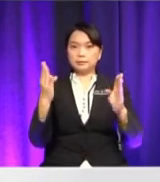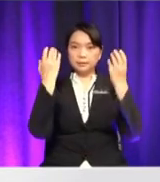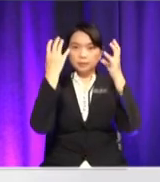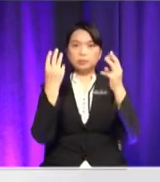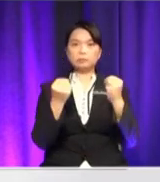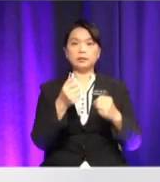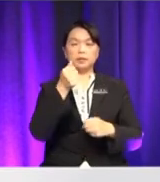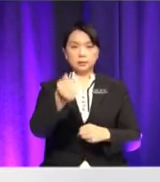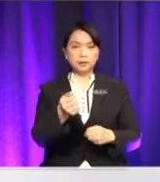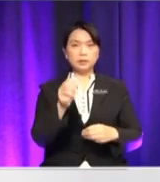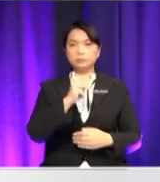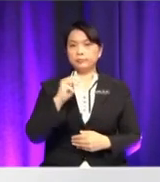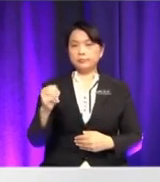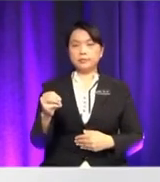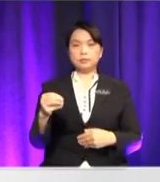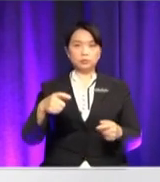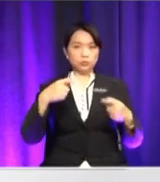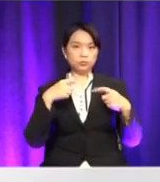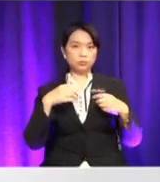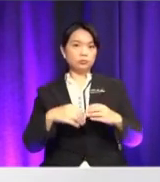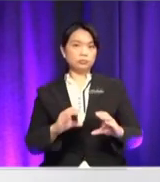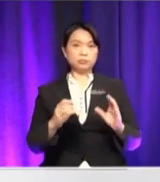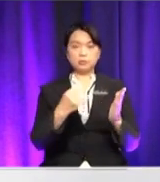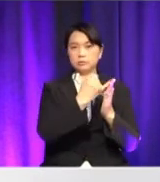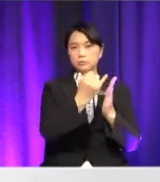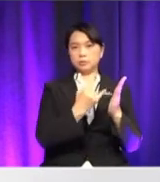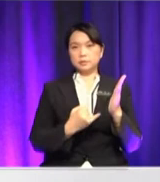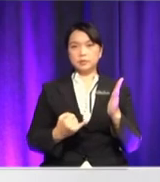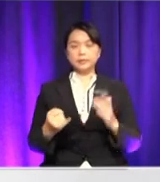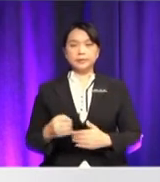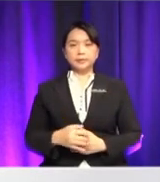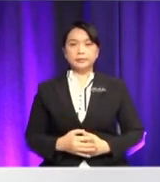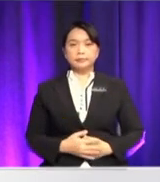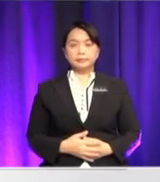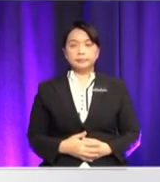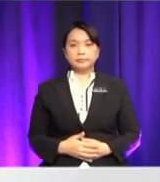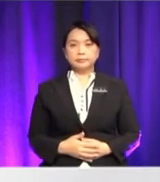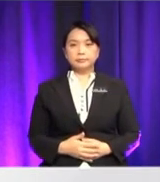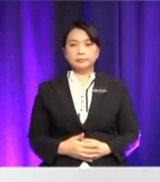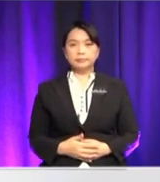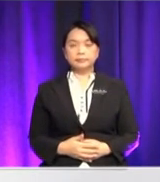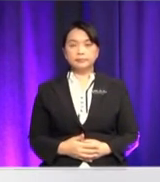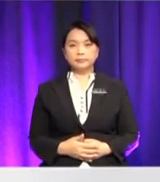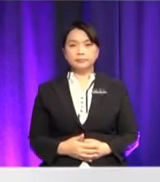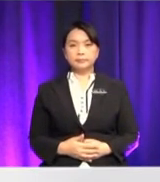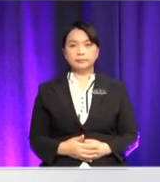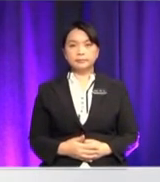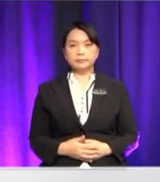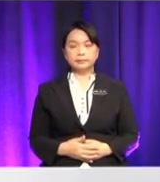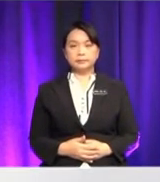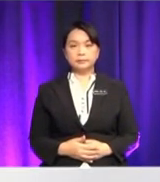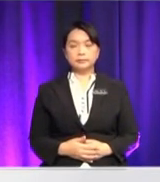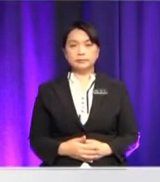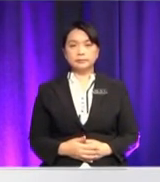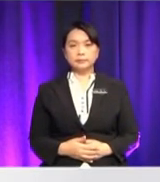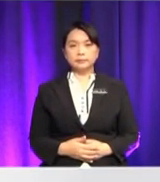Oke dari ukuran bisa Astagfirullah ada permulaan menggunakan perkaderan ah gunakan perkaderan